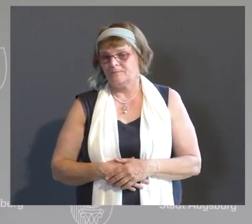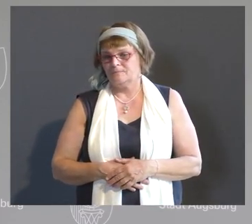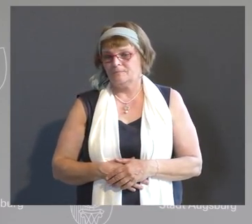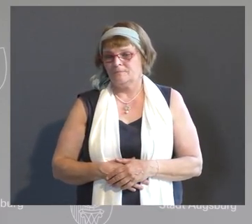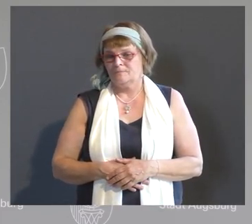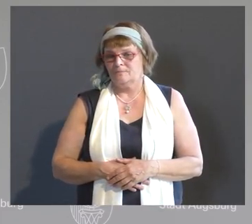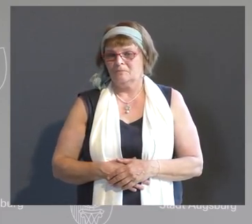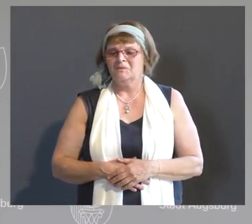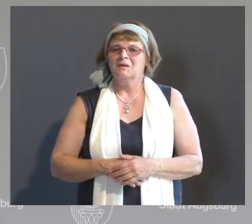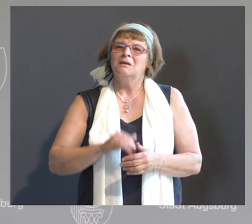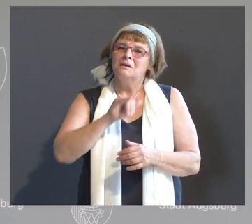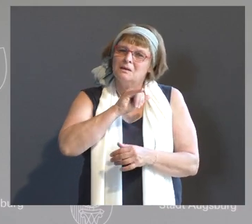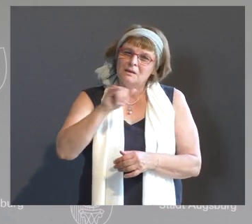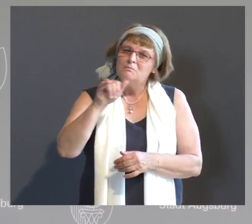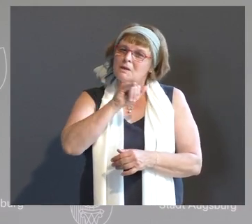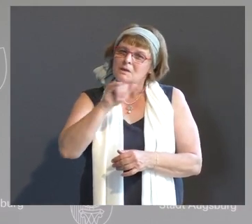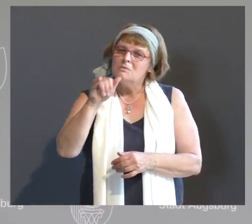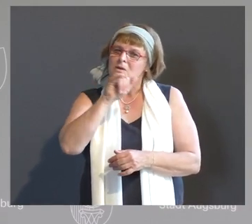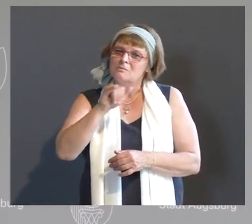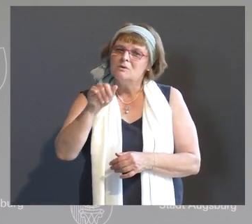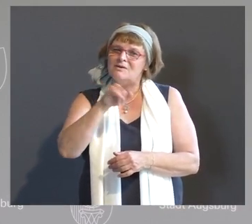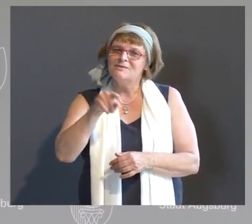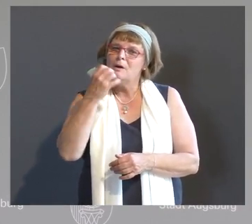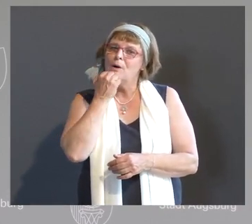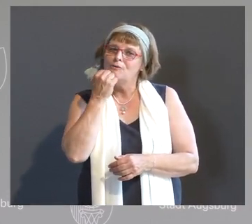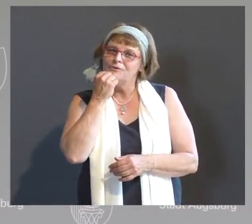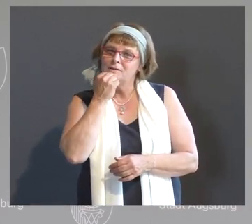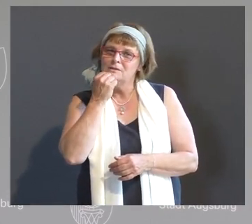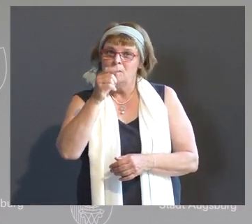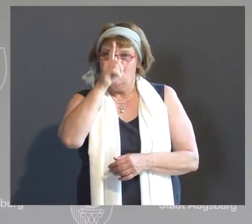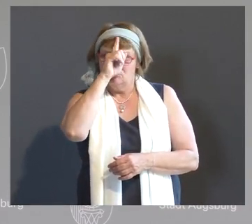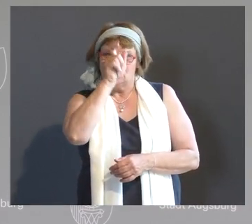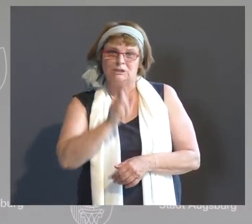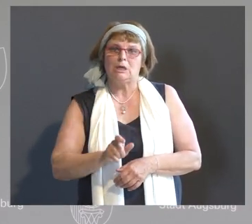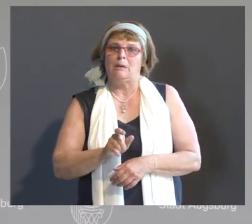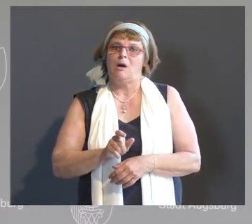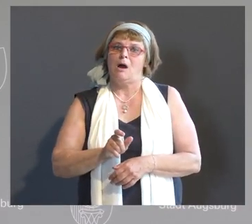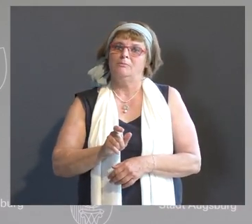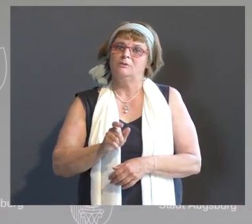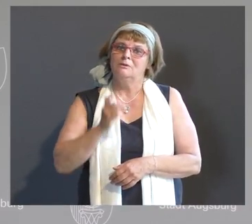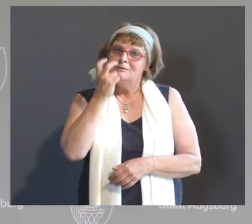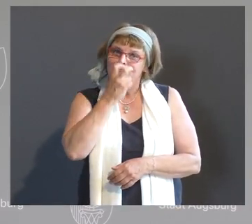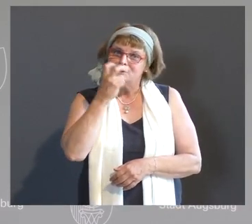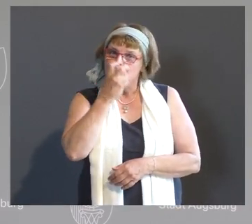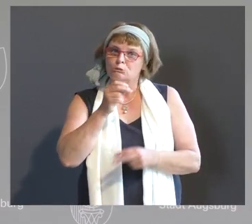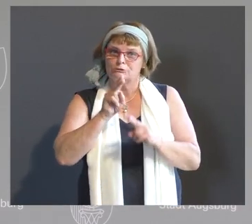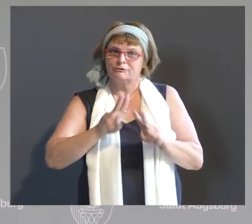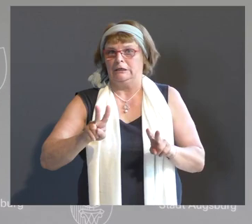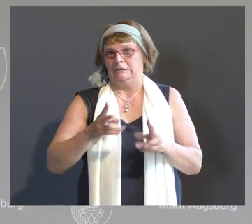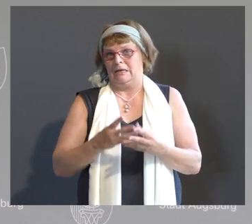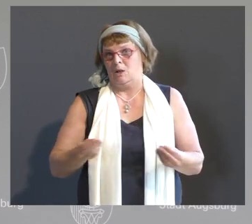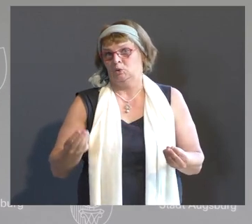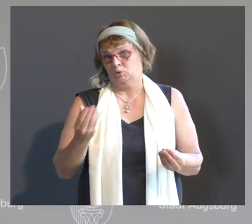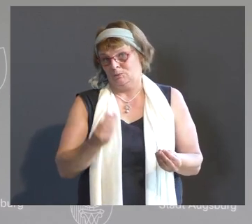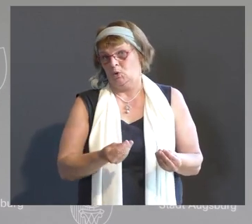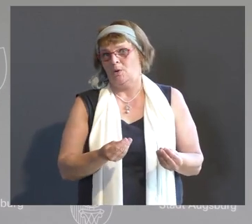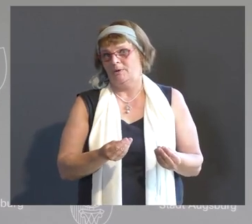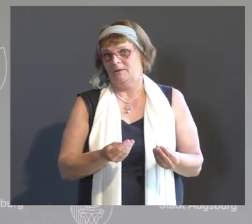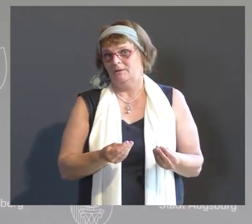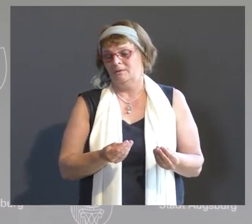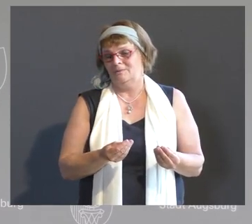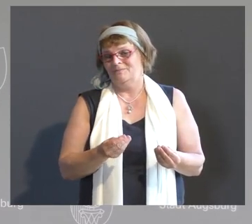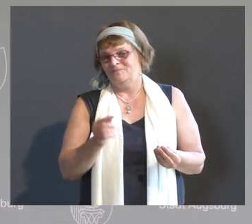Man hofft immer als Polizeibeamter, dass man mit angemessenen Maßnahmen Situationen lösen kann. Also wartet man mit entsprechenden Maßnahmen